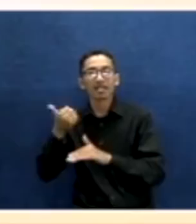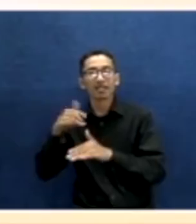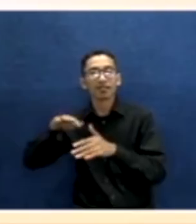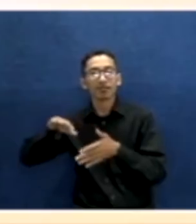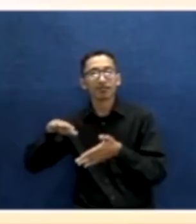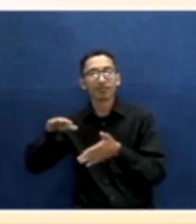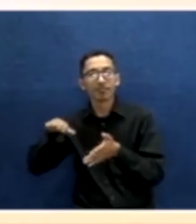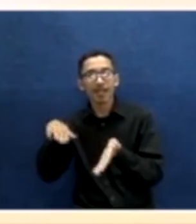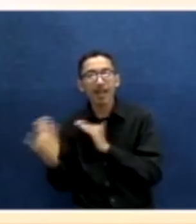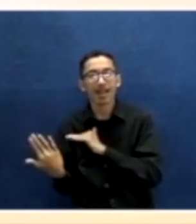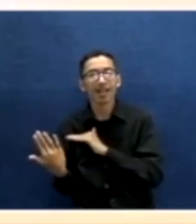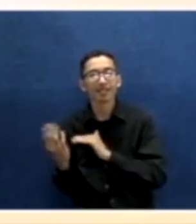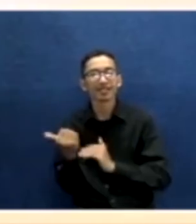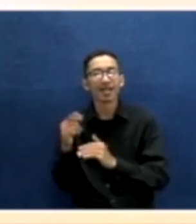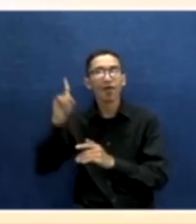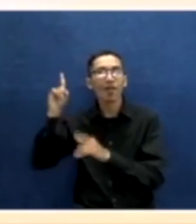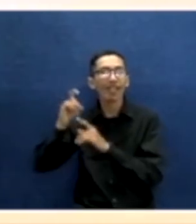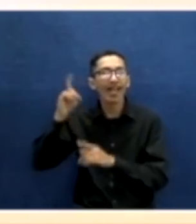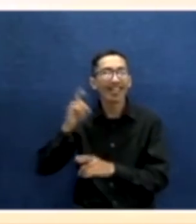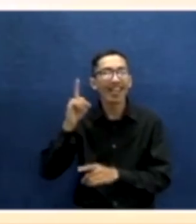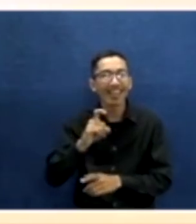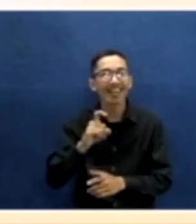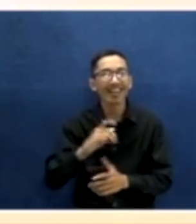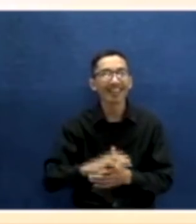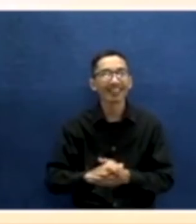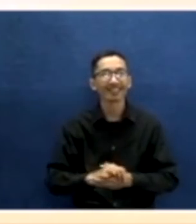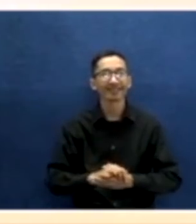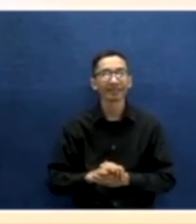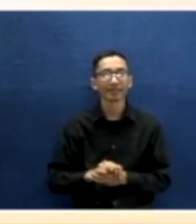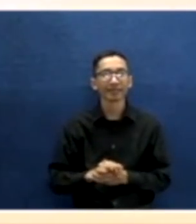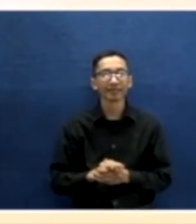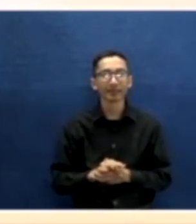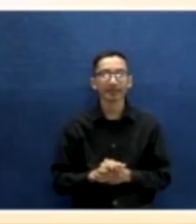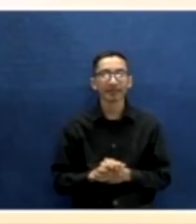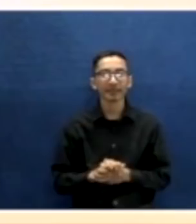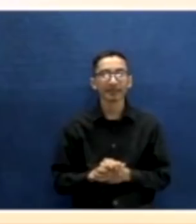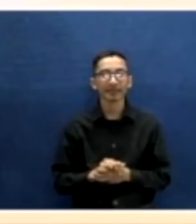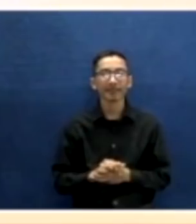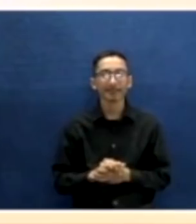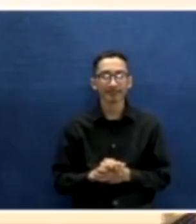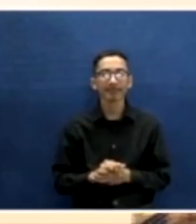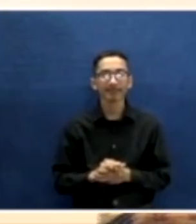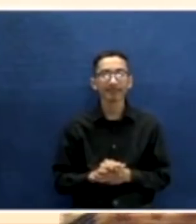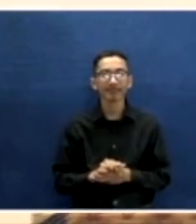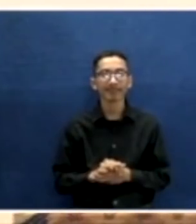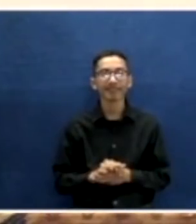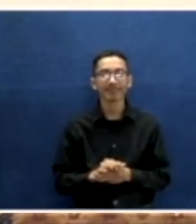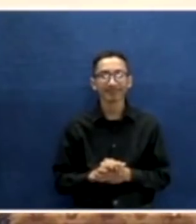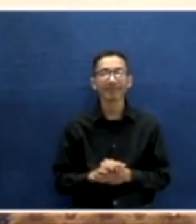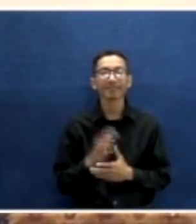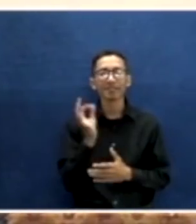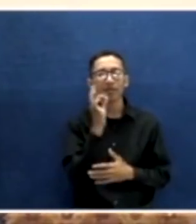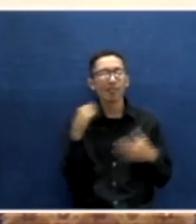nggak seneng maka kemudian diambil sama siapapun kita tidak peduli Halo Pak bajunya ilang